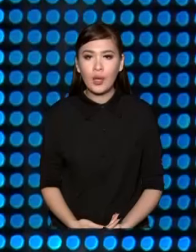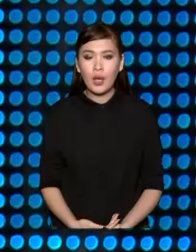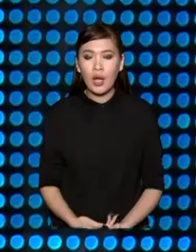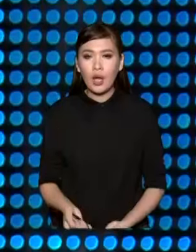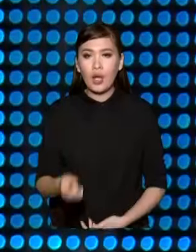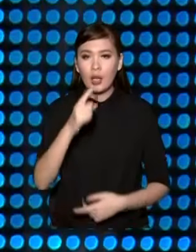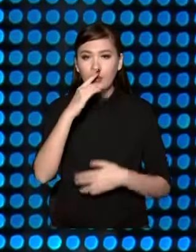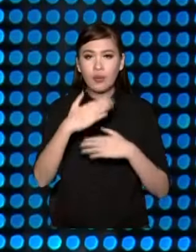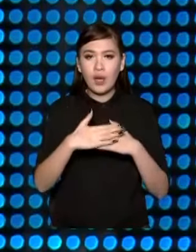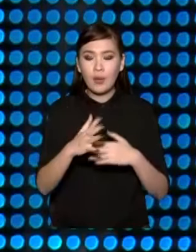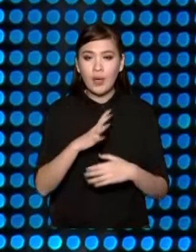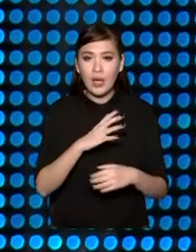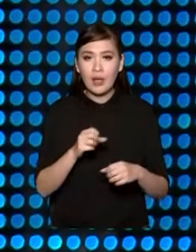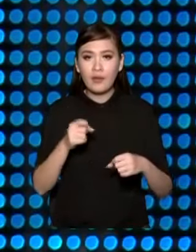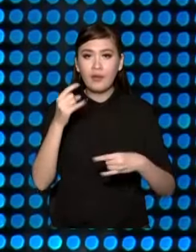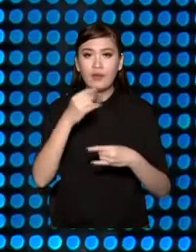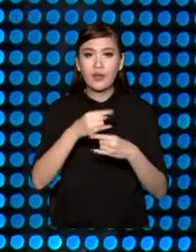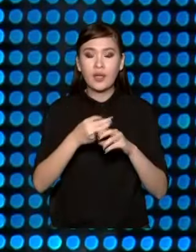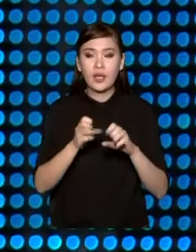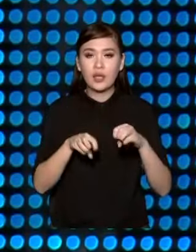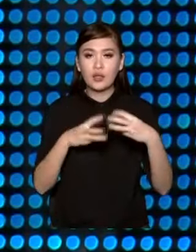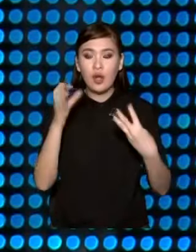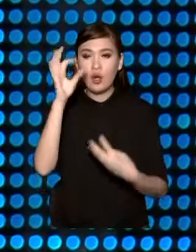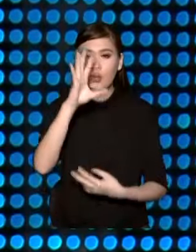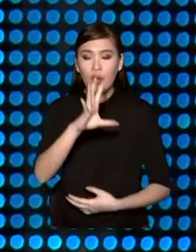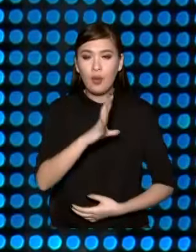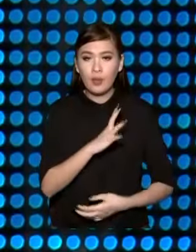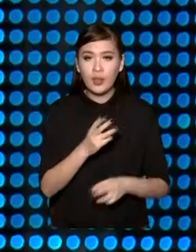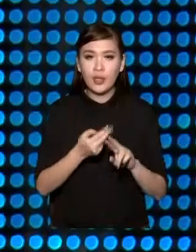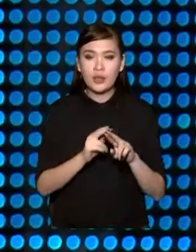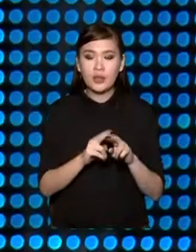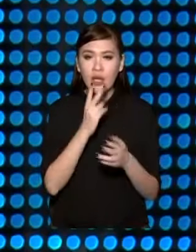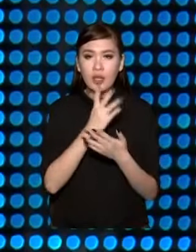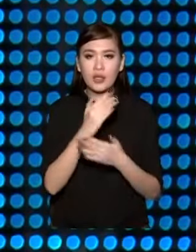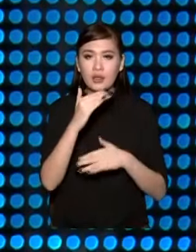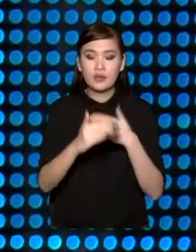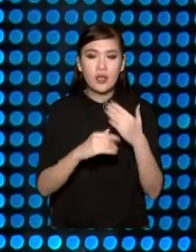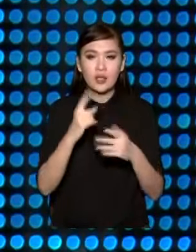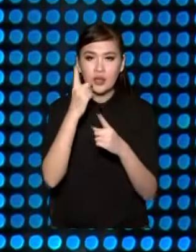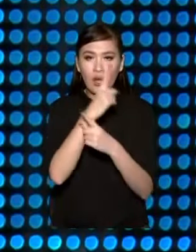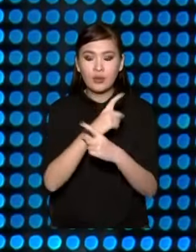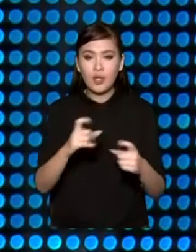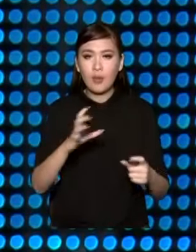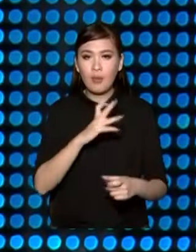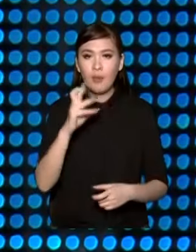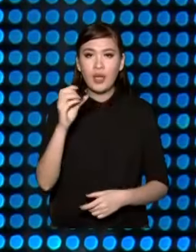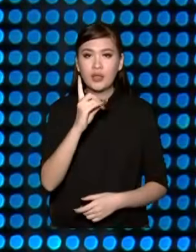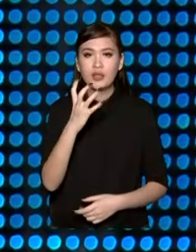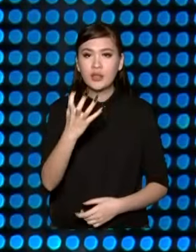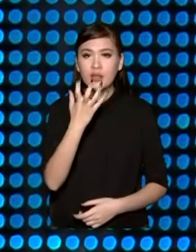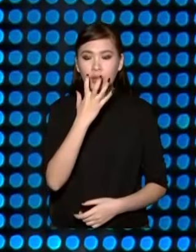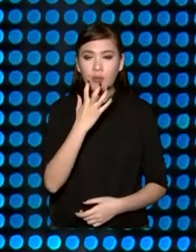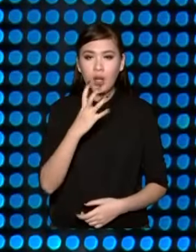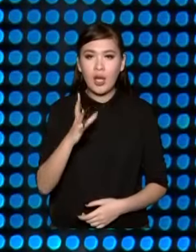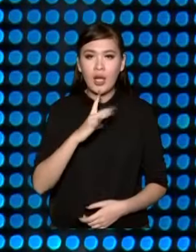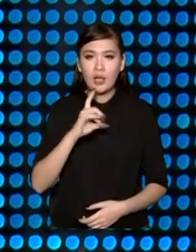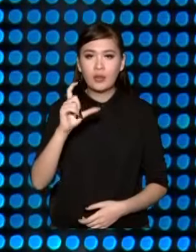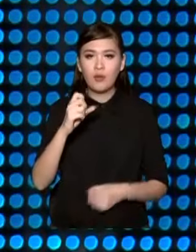И буквально перед эфиром в Министерстве индустрии и инфраструктурного развития сообщили, что без тепла в Экибастузе пока